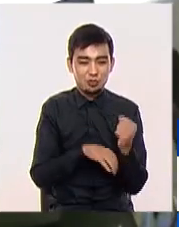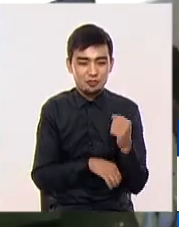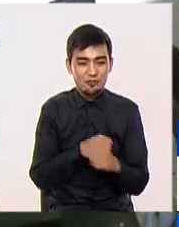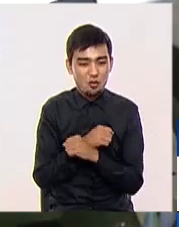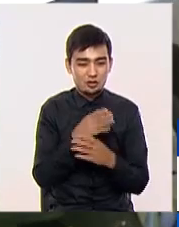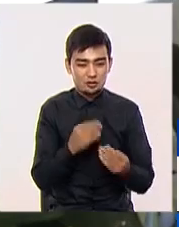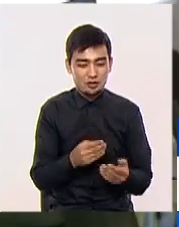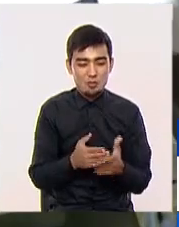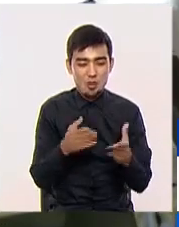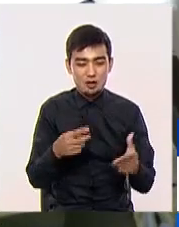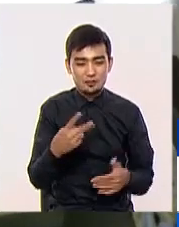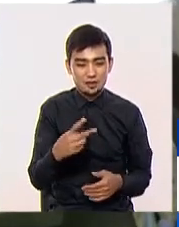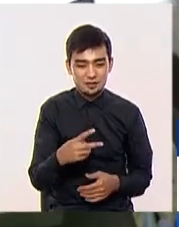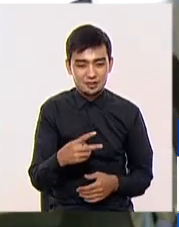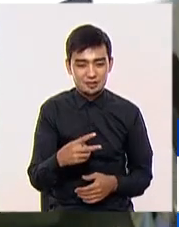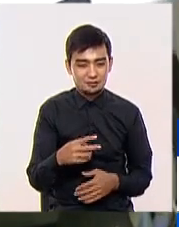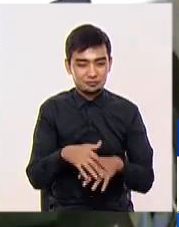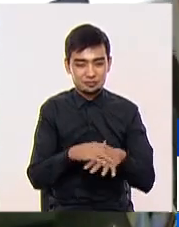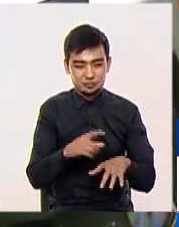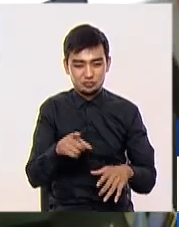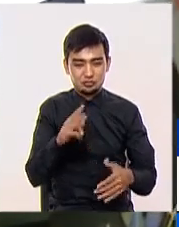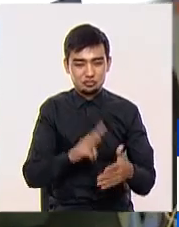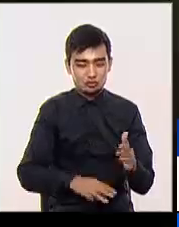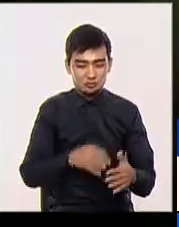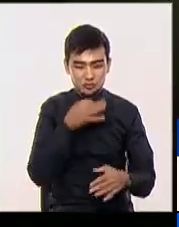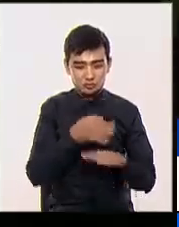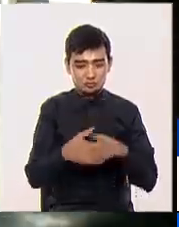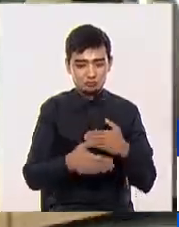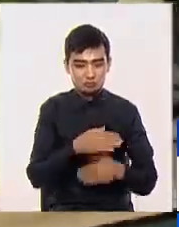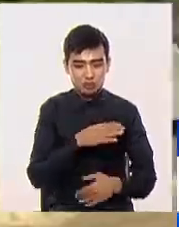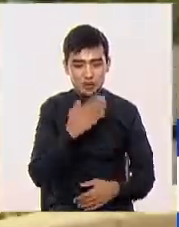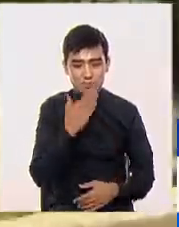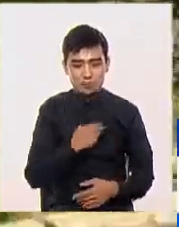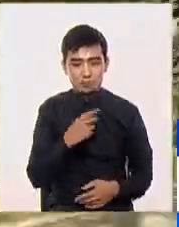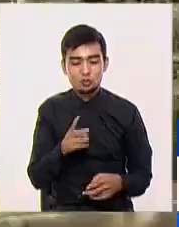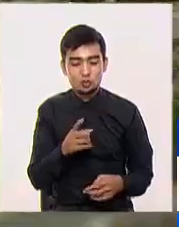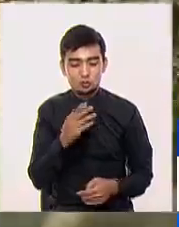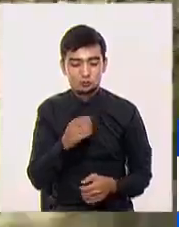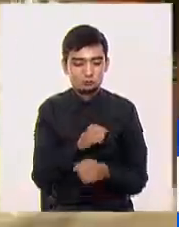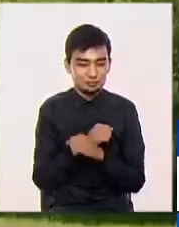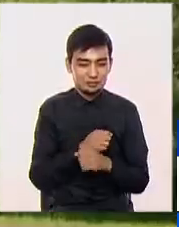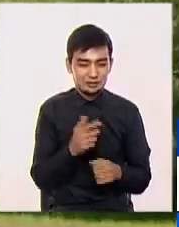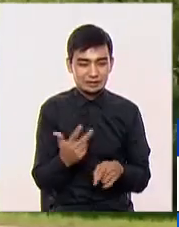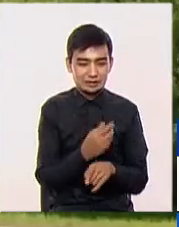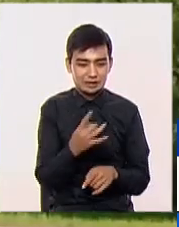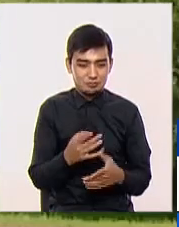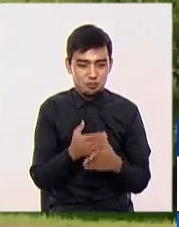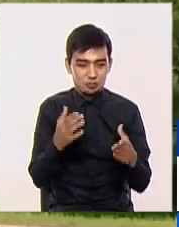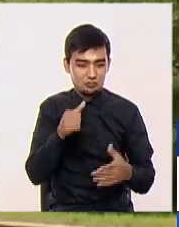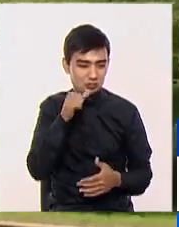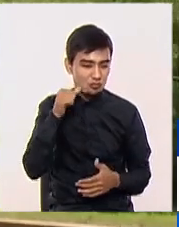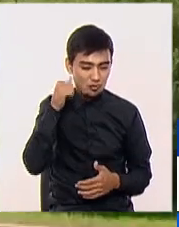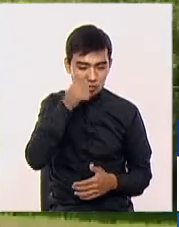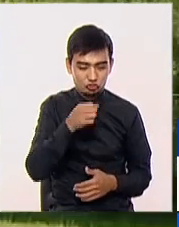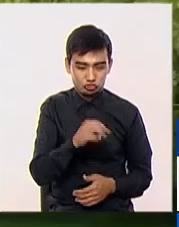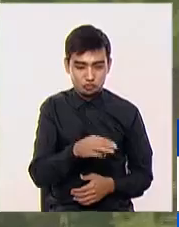20 гражданских привлечены к административной ответственности. Поток любителей активного отдыха вырос в 3 раза по сравнению с прошлым